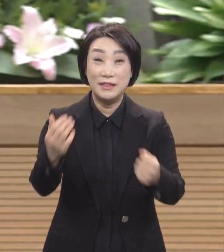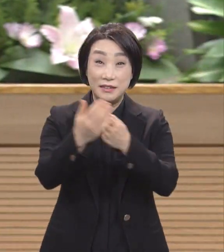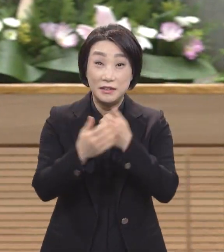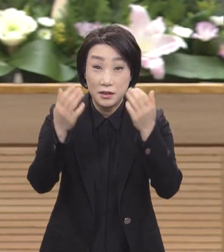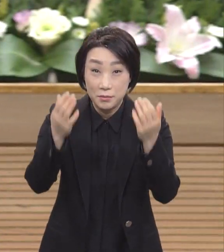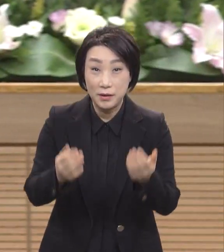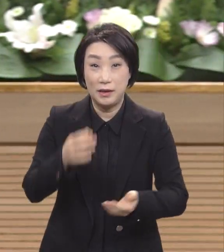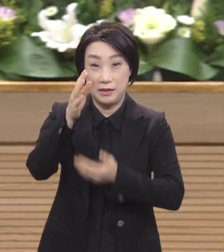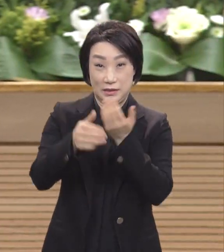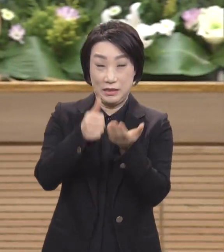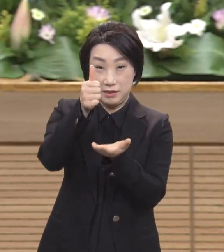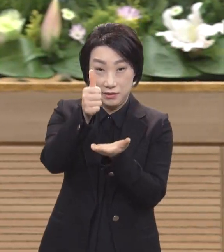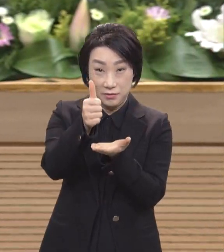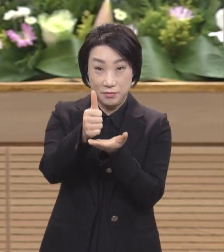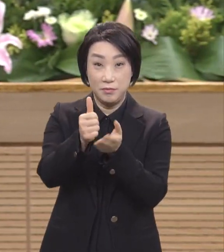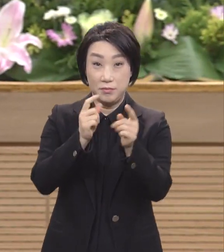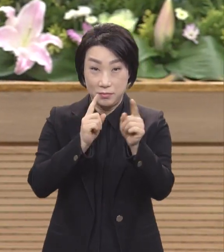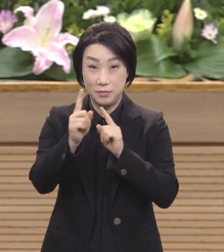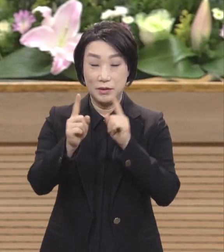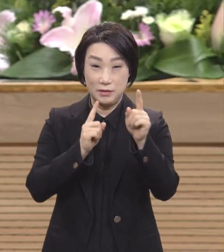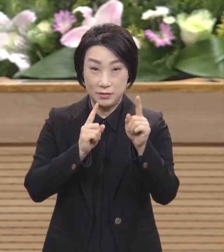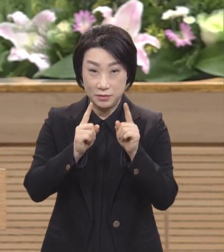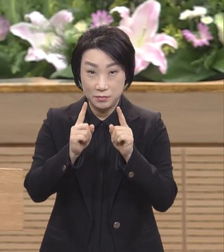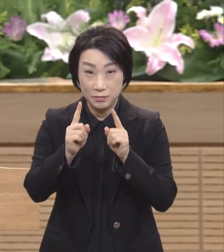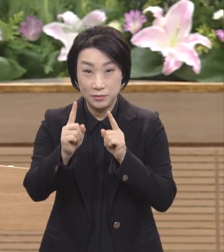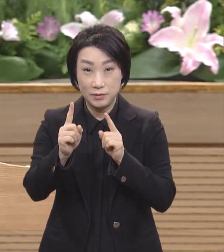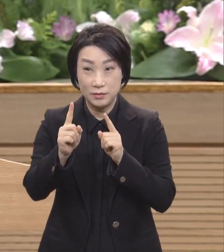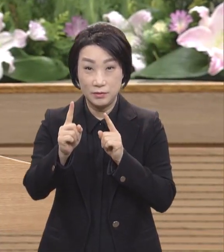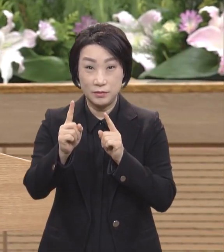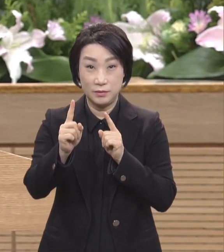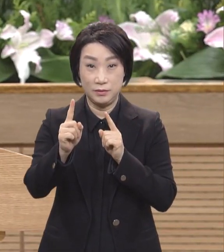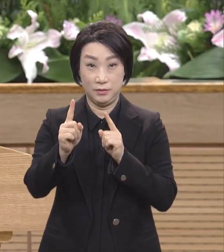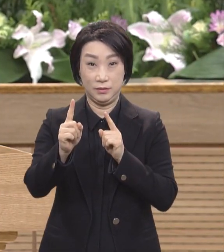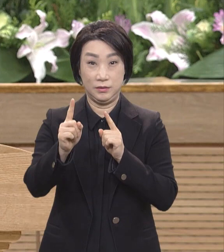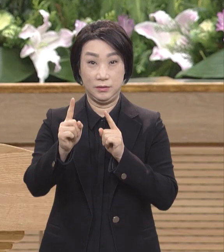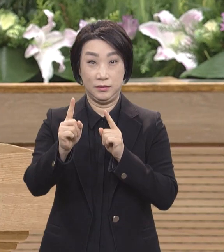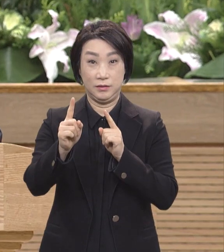은혜 받으실 하나님 말씀은